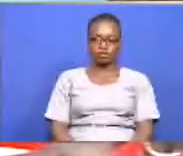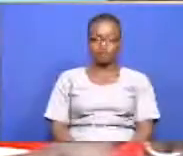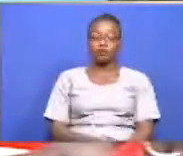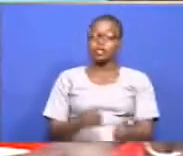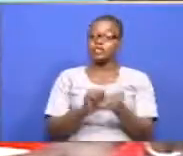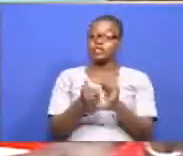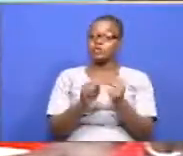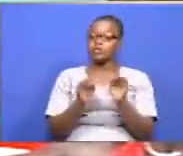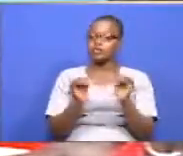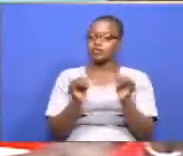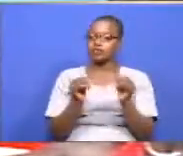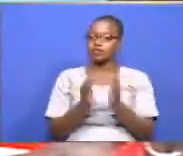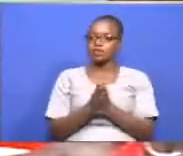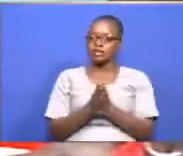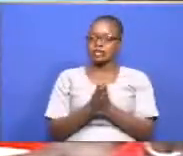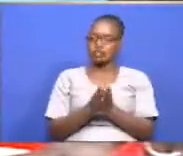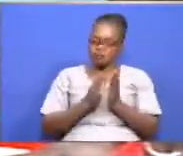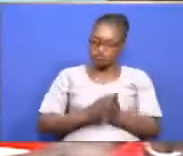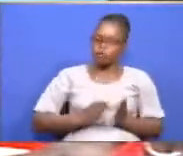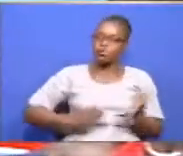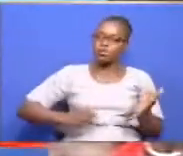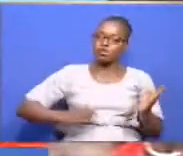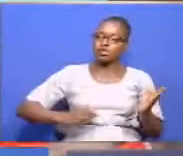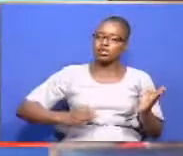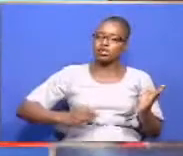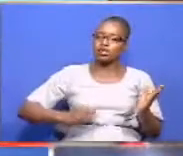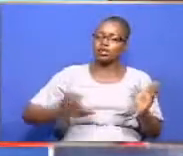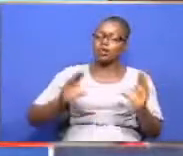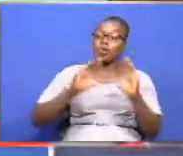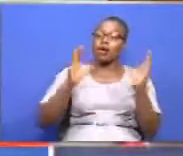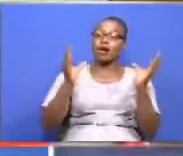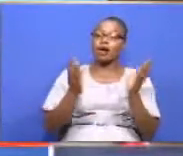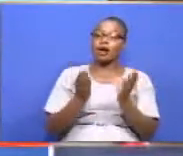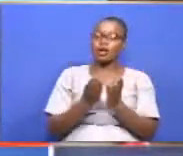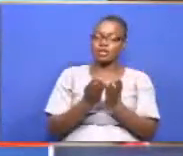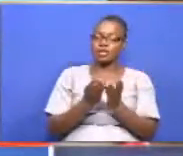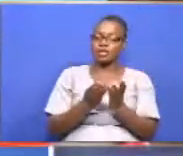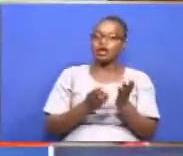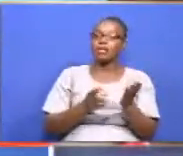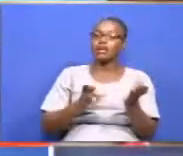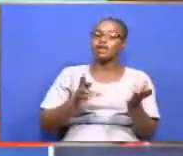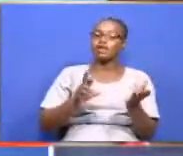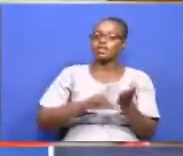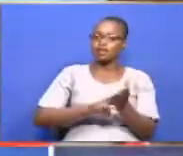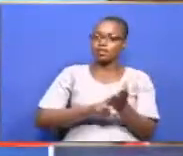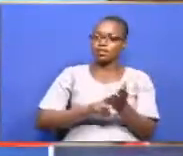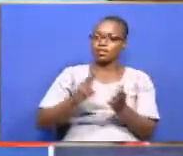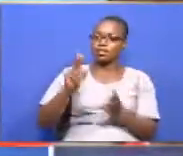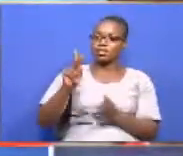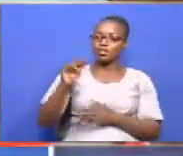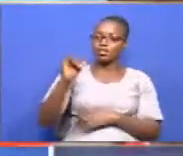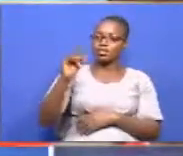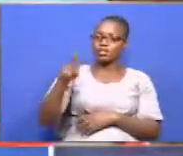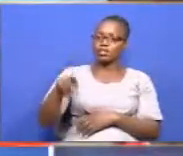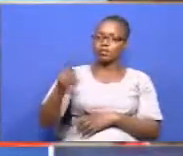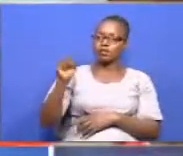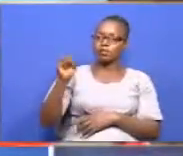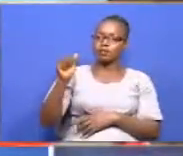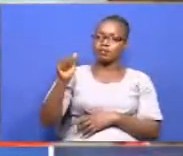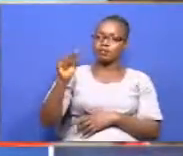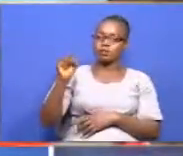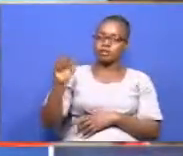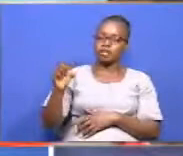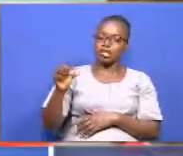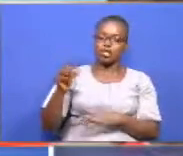Michezoni, mtazamaji, mwanariadha anayeshikilia rekodi ya dunia katika mbio za marathon Wilson Kipsang amepigwa marufuku ya miaka minne na shirikisho